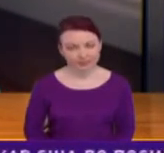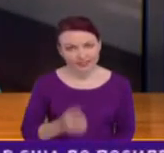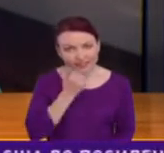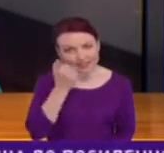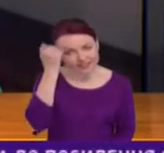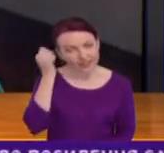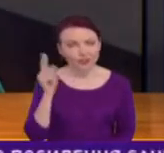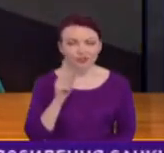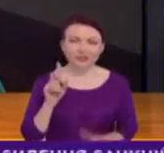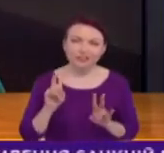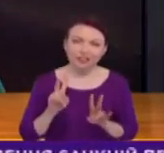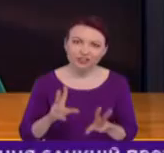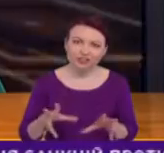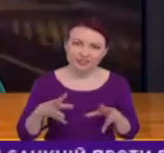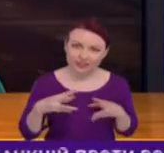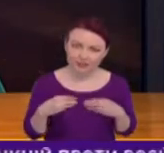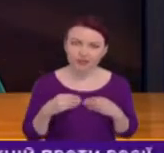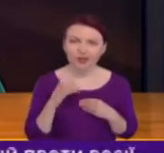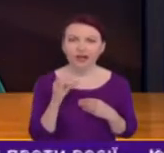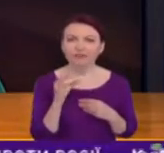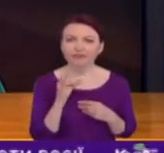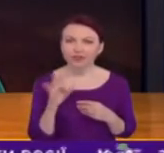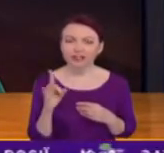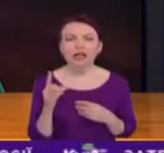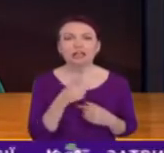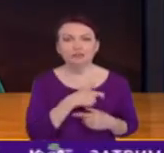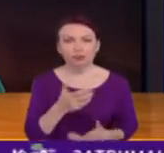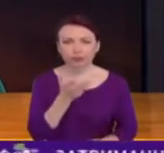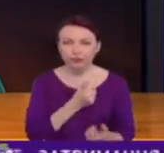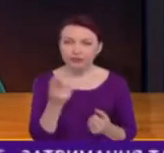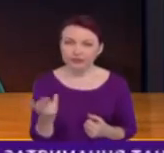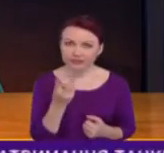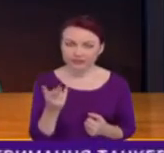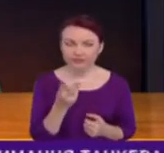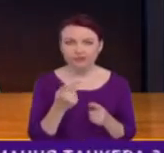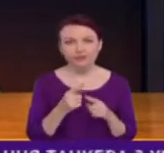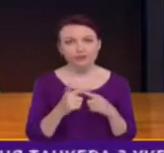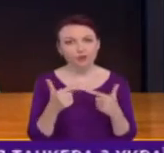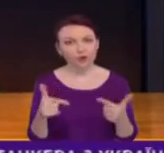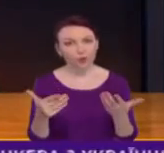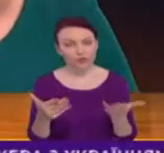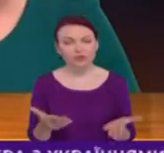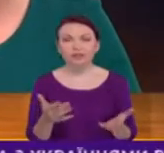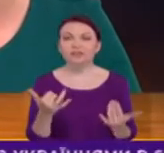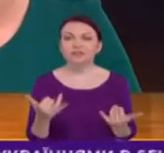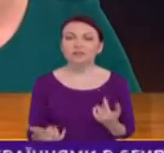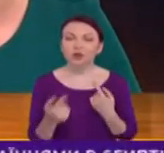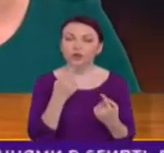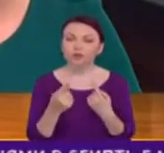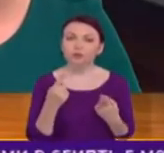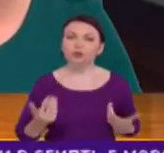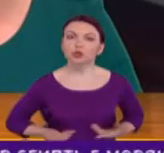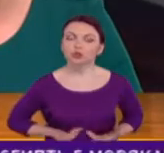Дякую за те, що ви залишаєтеся з нами. Ефір депутатської приймальні триває. Сергій Майзель сьогодні гостем нашої студії. Говоримо ми про життя